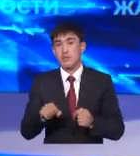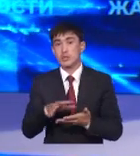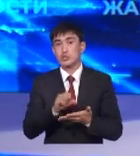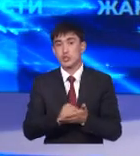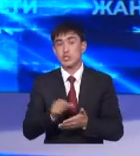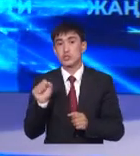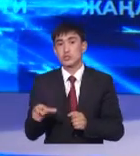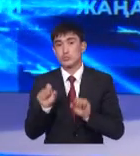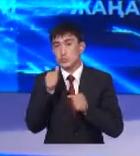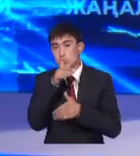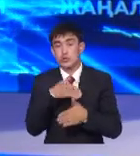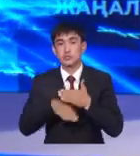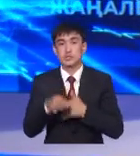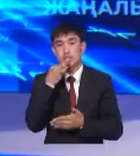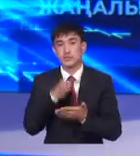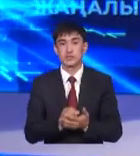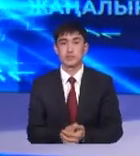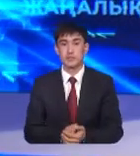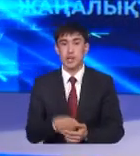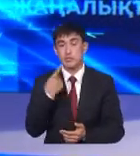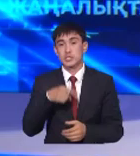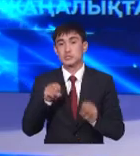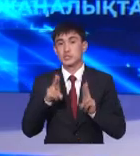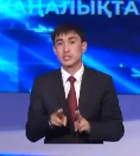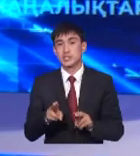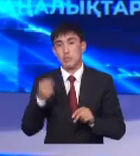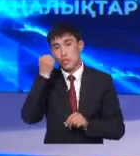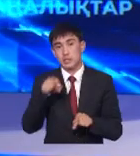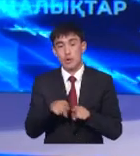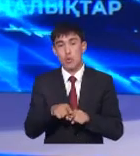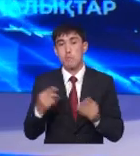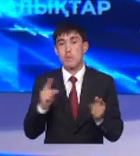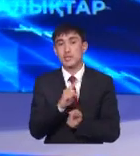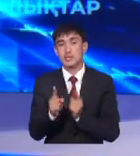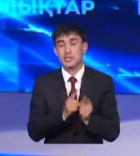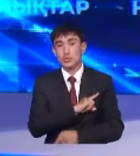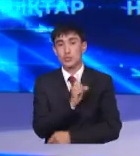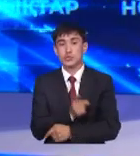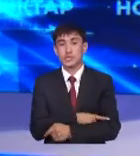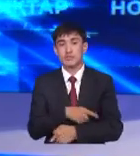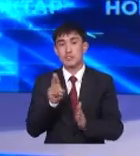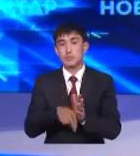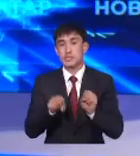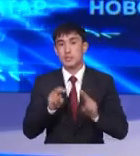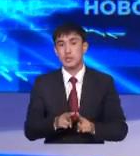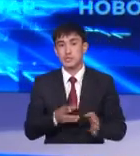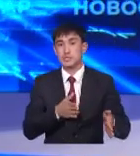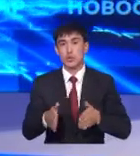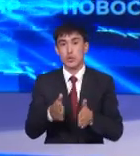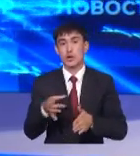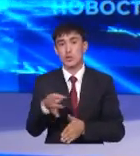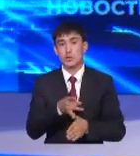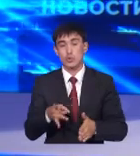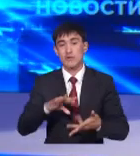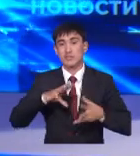правонарушители не смогут избежать ответственности Как отмечают специалисты благодаря такой модернизации усиливается безопасность на